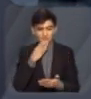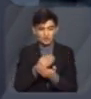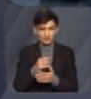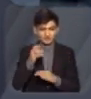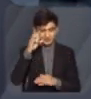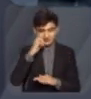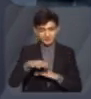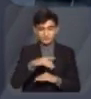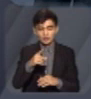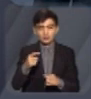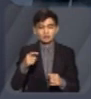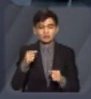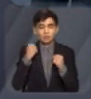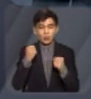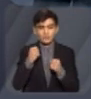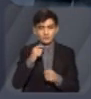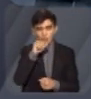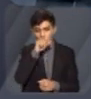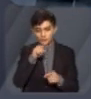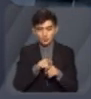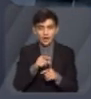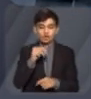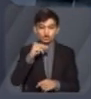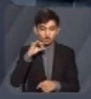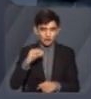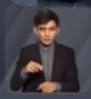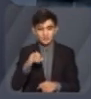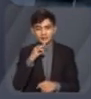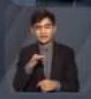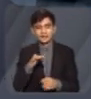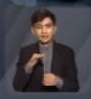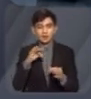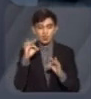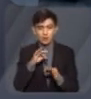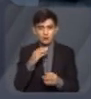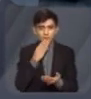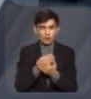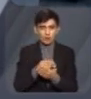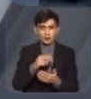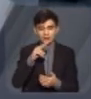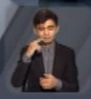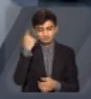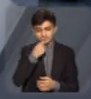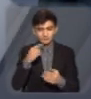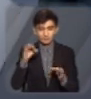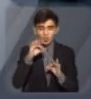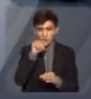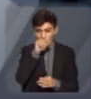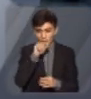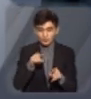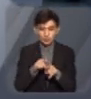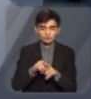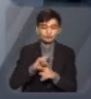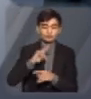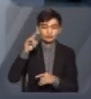это спортивные голуби. Микрочипы и голограммы содержат информацию с личными данными голубей и помогают отслеживать их